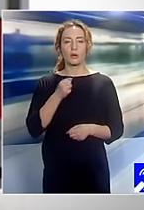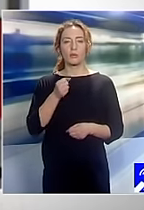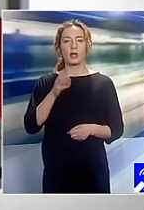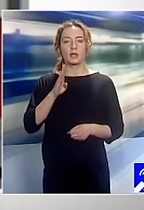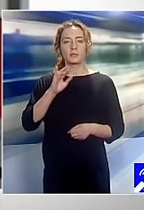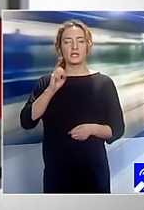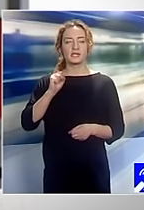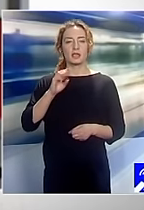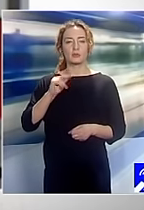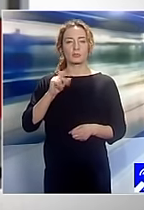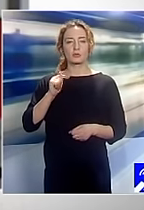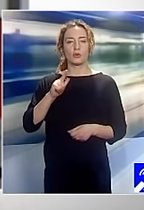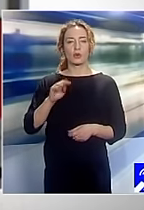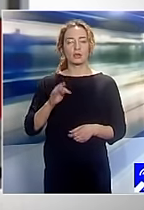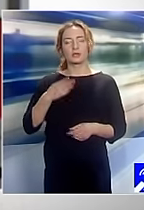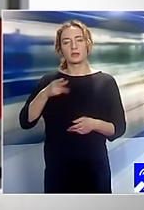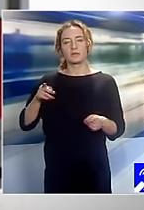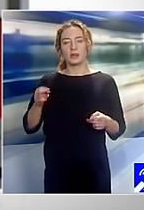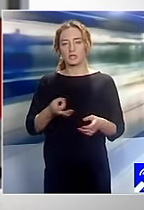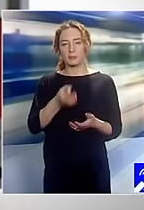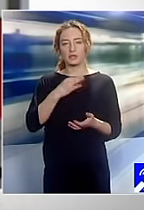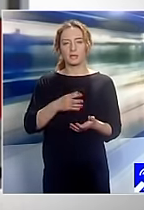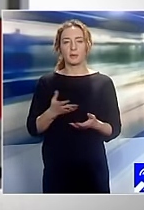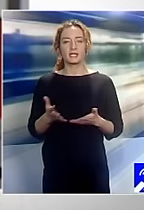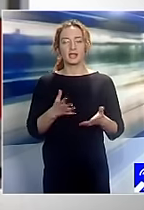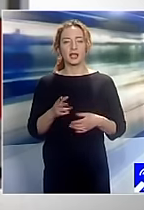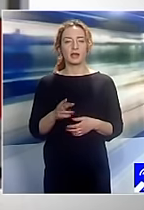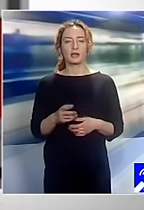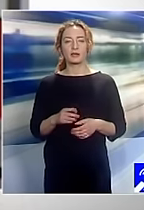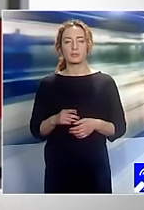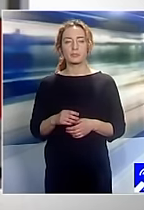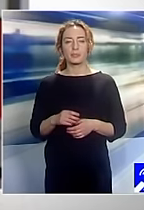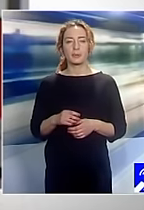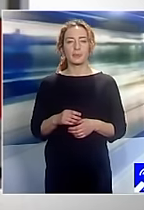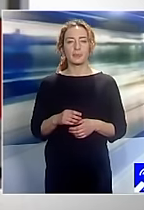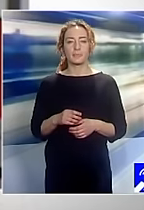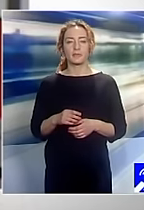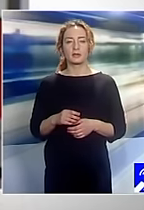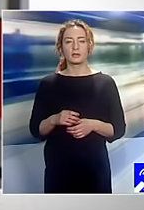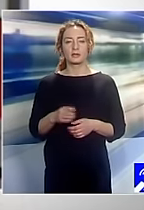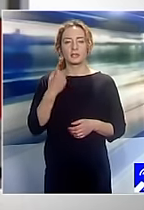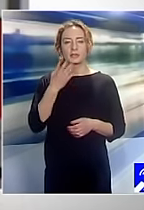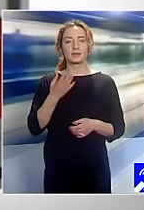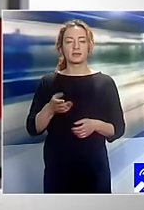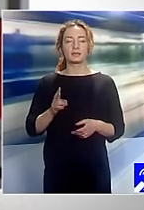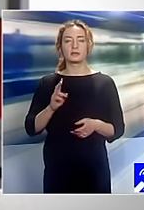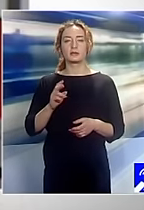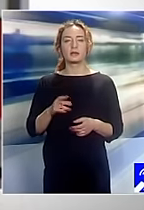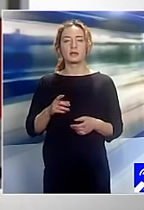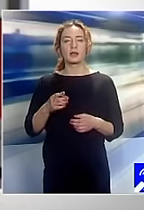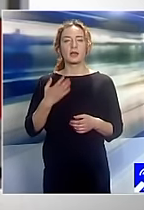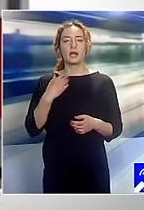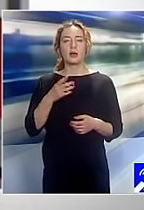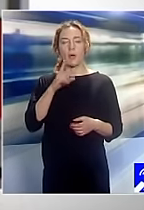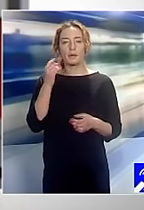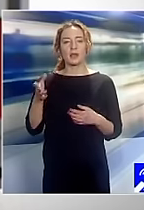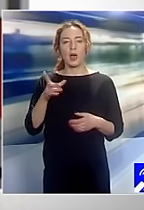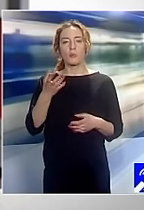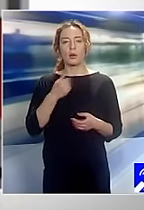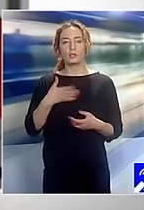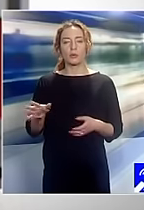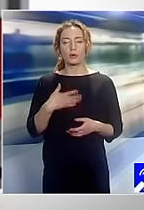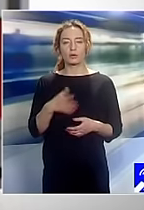și doxiciclină, tetraciclină, medicamente care, din păcate, prin faptul că le-au luat oamenii și când trebuie și când nu trebuie, nu-și mai fac efectul. De